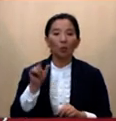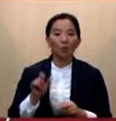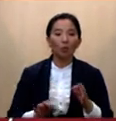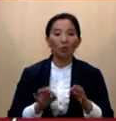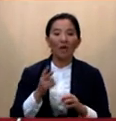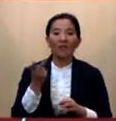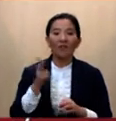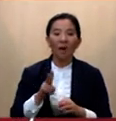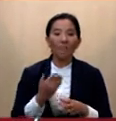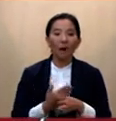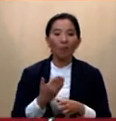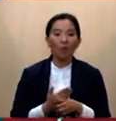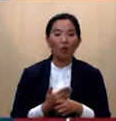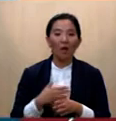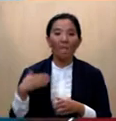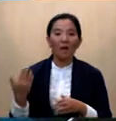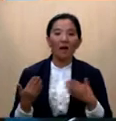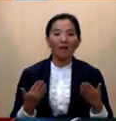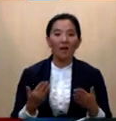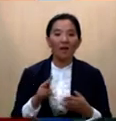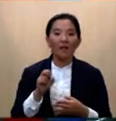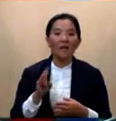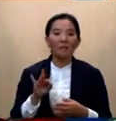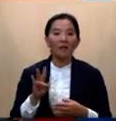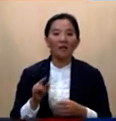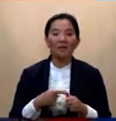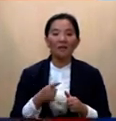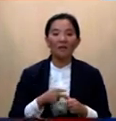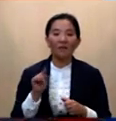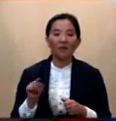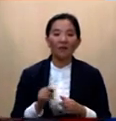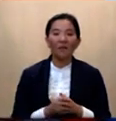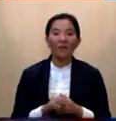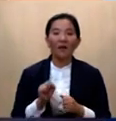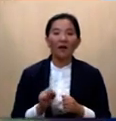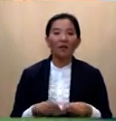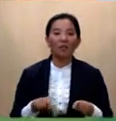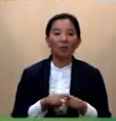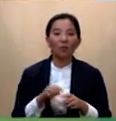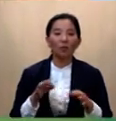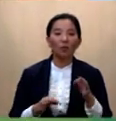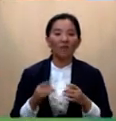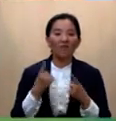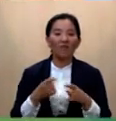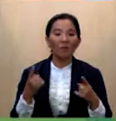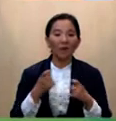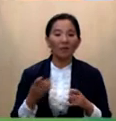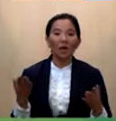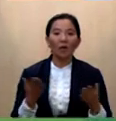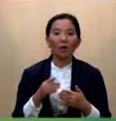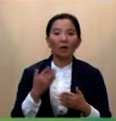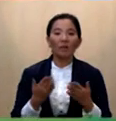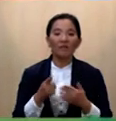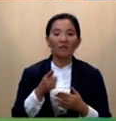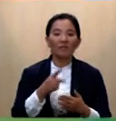два помощника, боковые судьи, лайсмены их называют, а также судья-информатор, который вы,